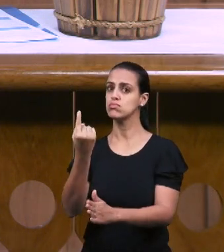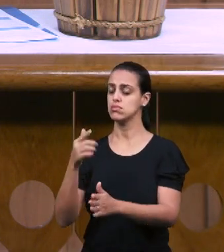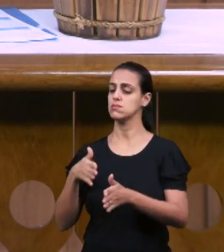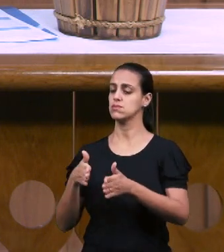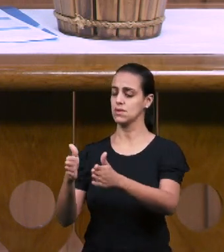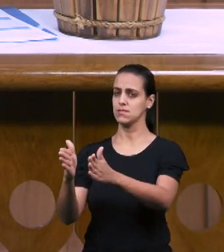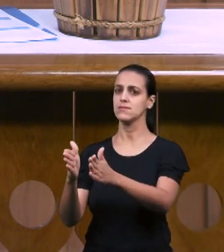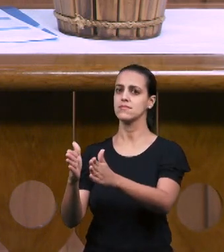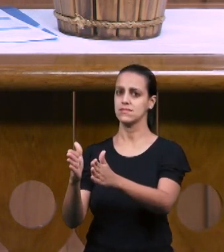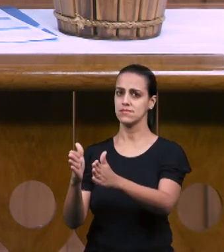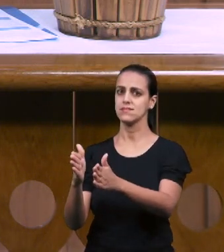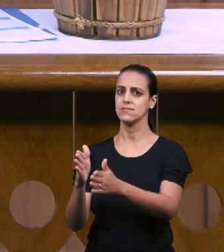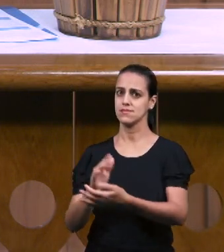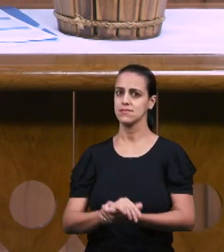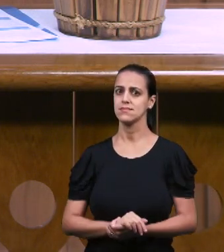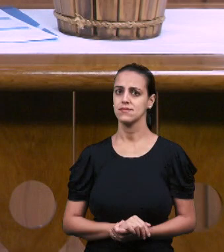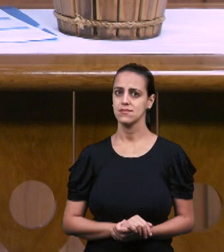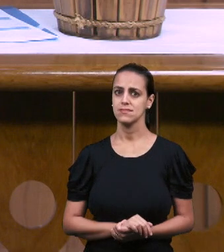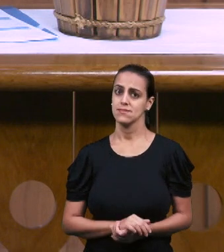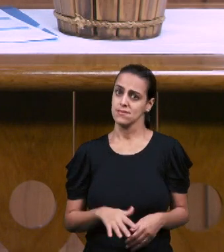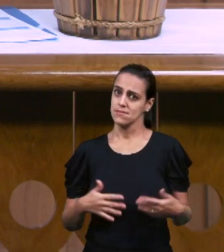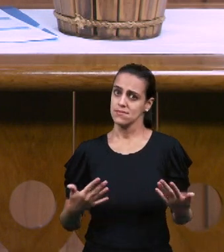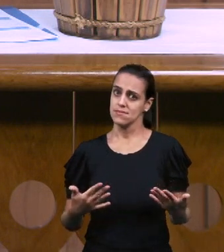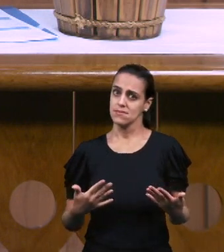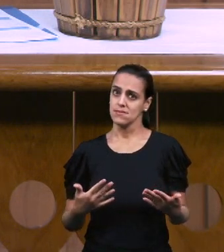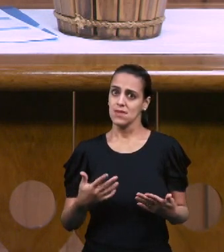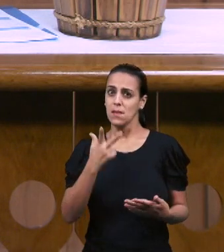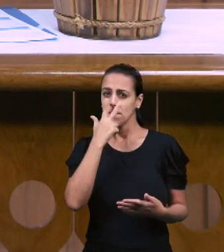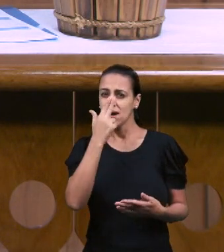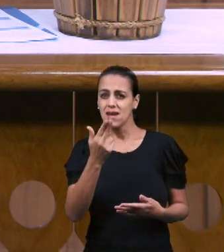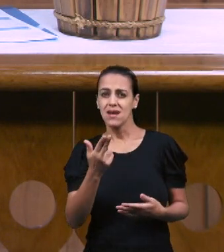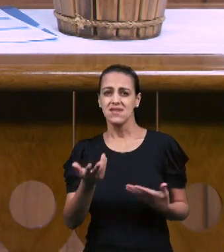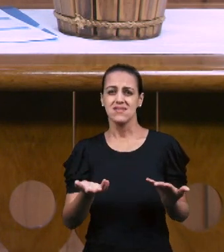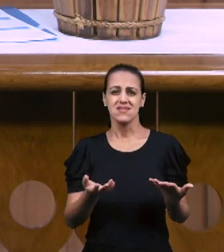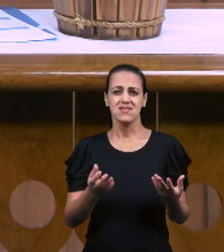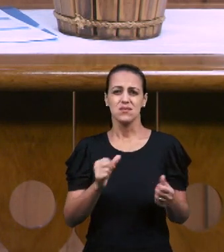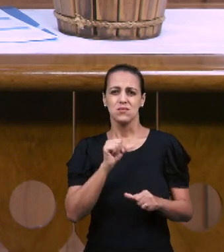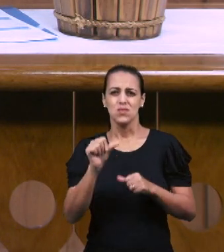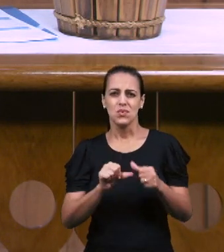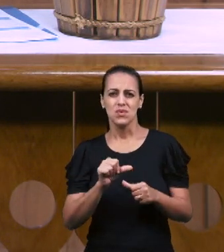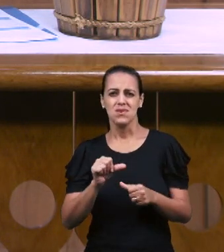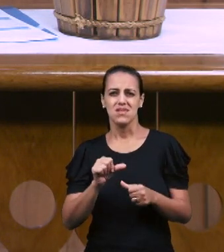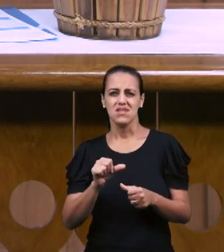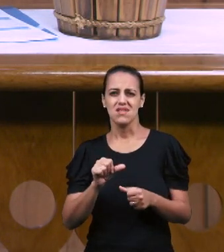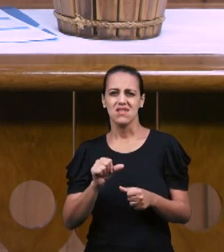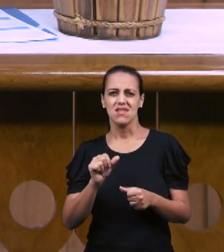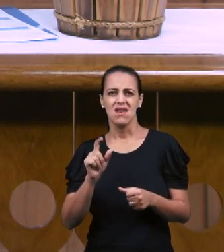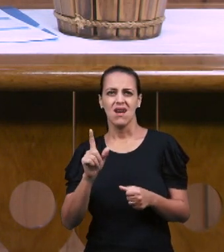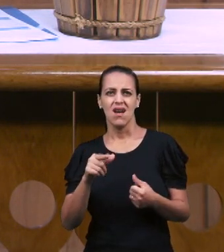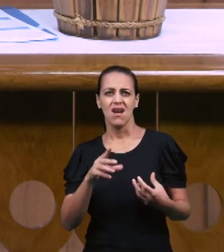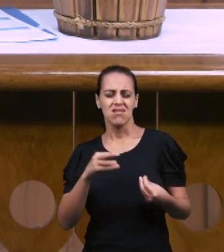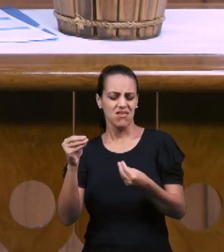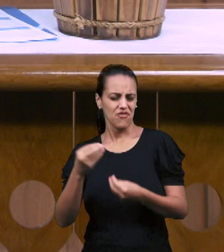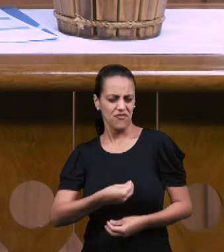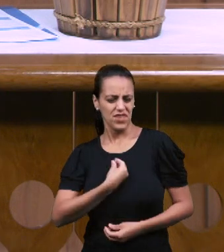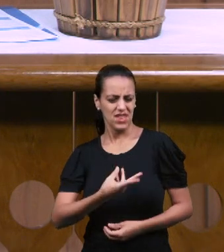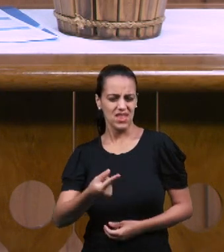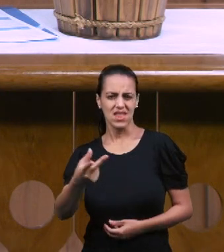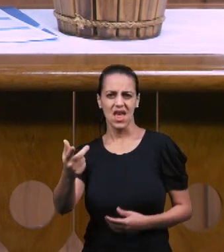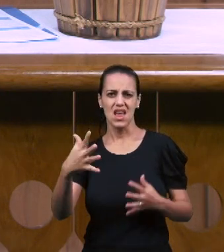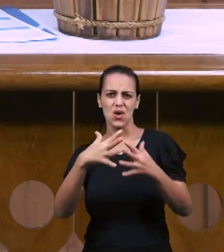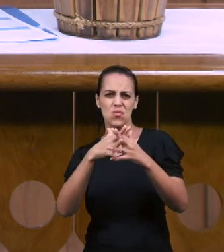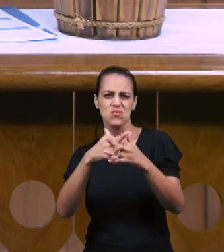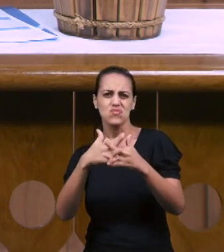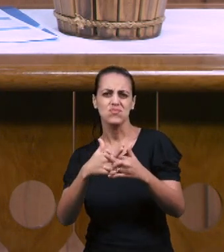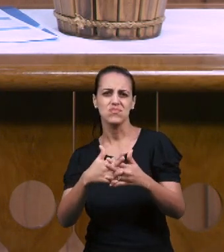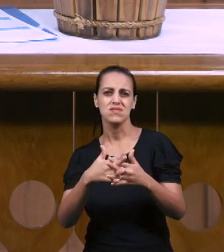va résoudre, n'est-ce pas? Mais les gens transfèrent cela, présentent cela comme la vie éternelle. Non, La